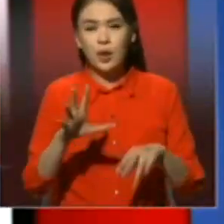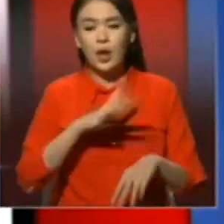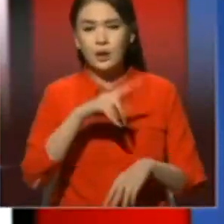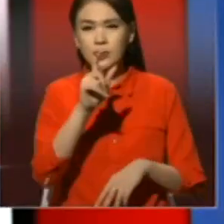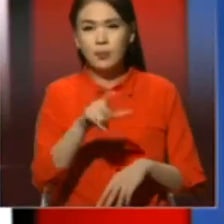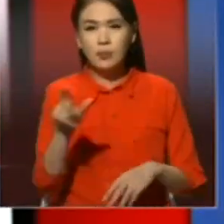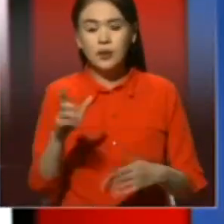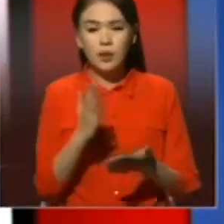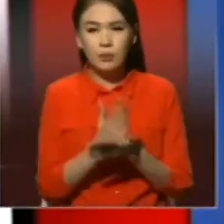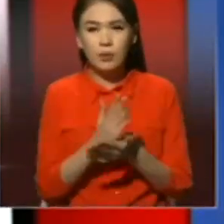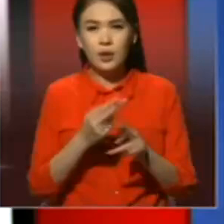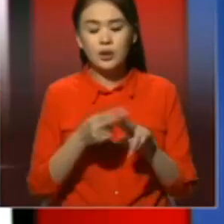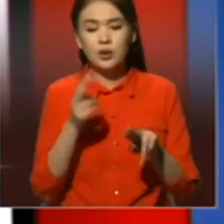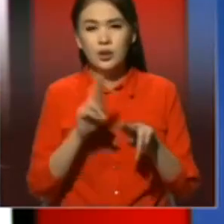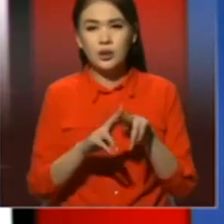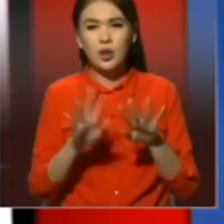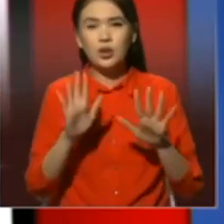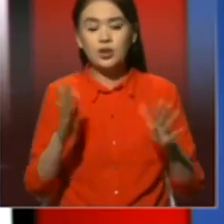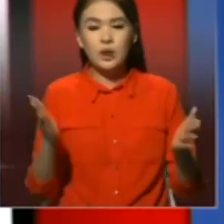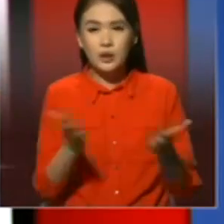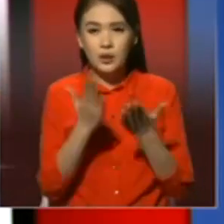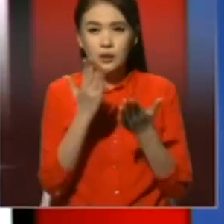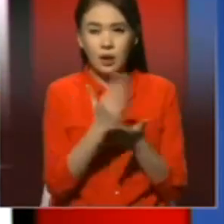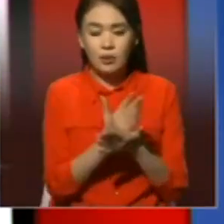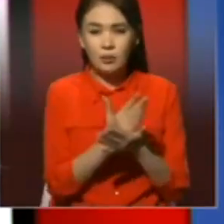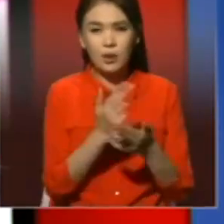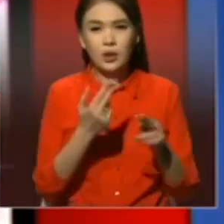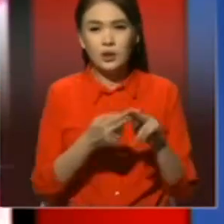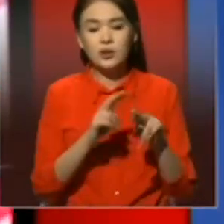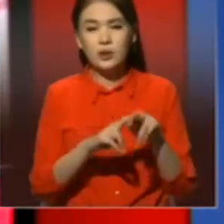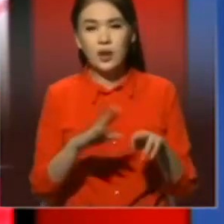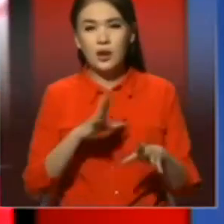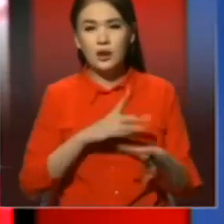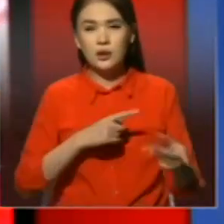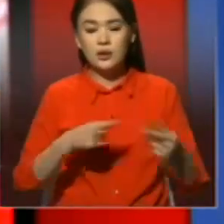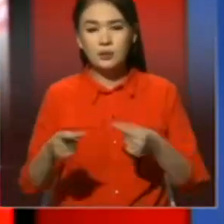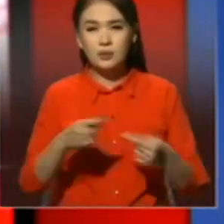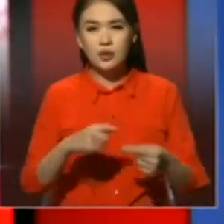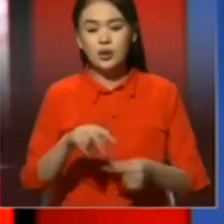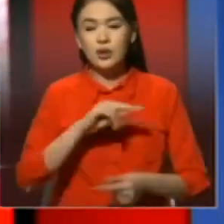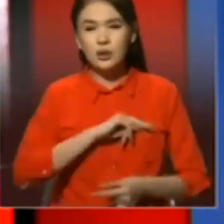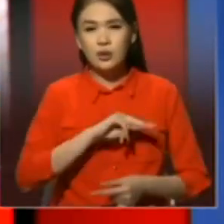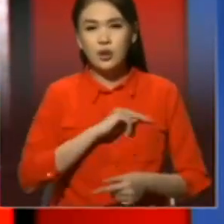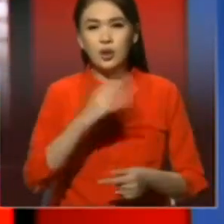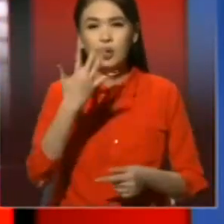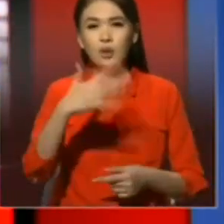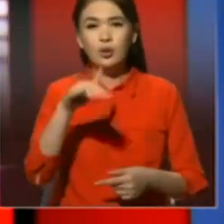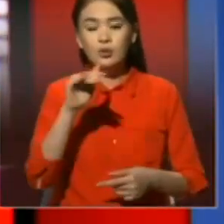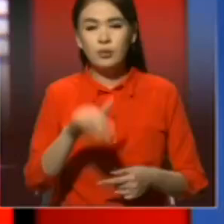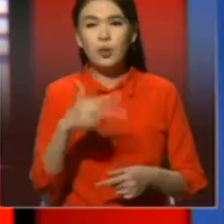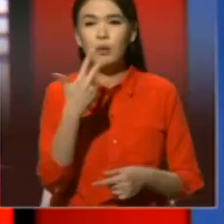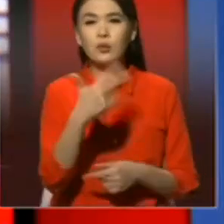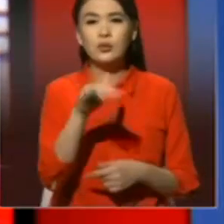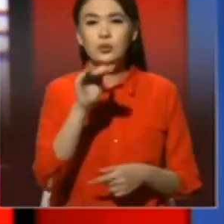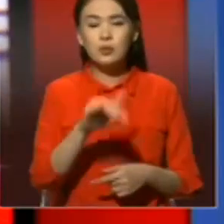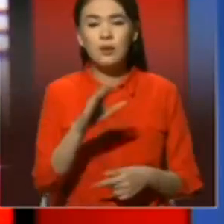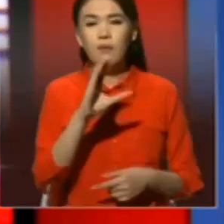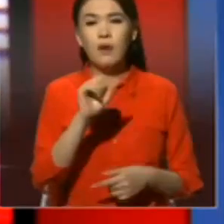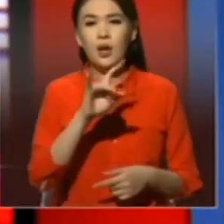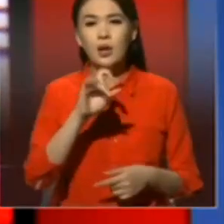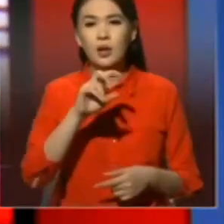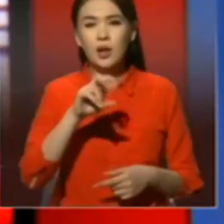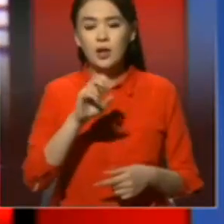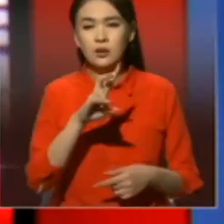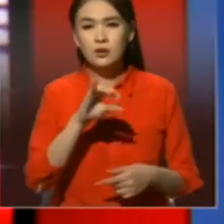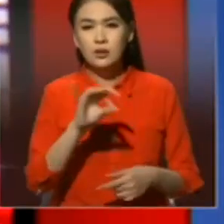бар. Және оны жақтастары бар ғой. Соның барлығына қызмет жасап отқан, ол жанында 50 мың, 30 мың волонтерға еріктіге